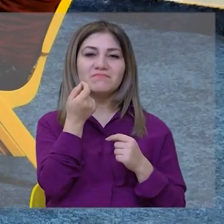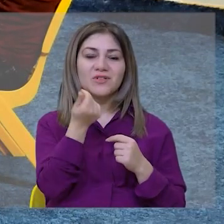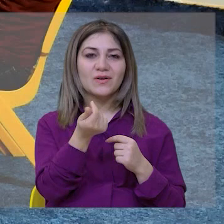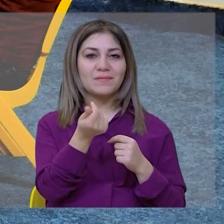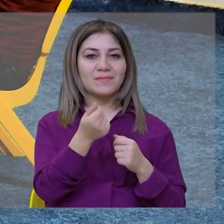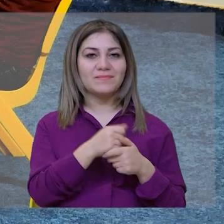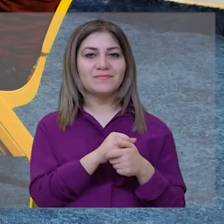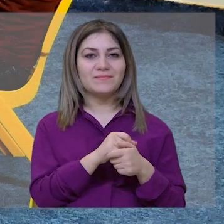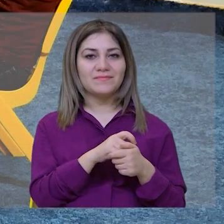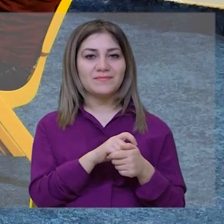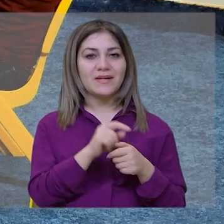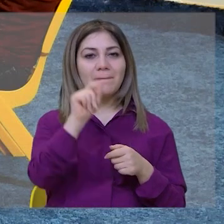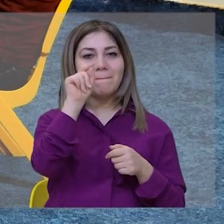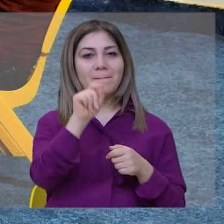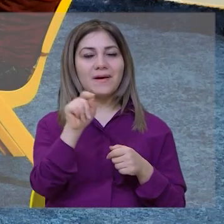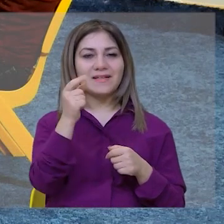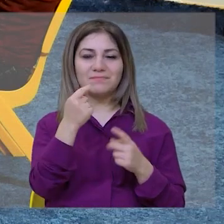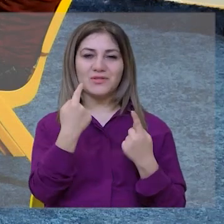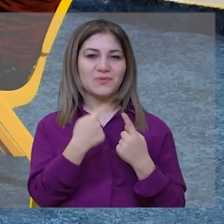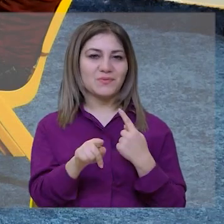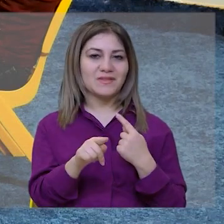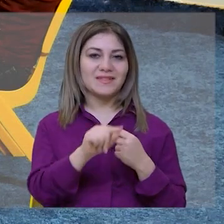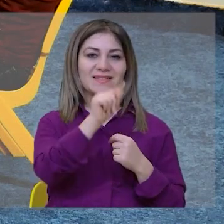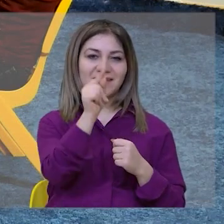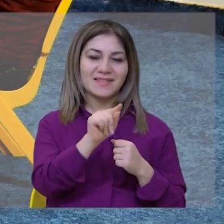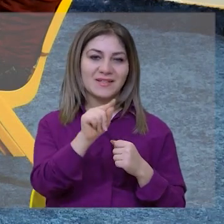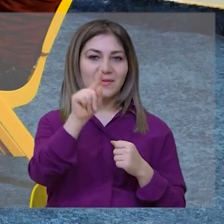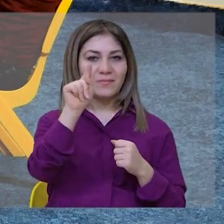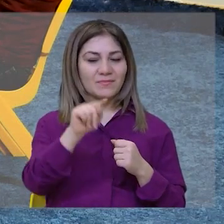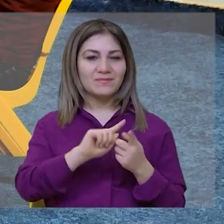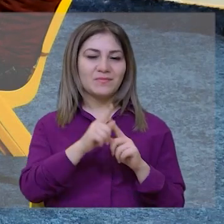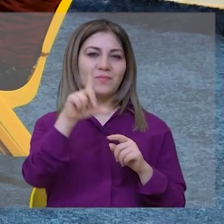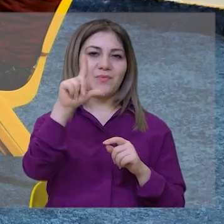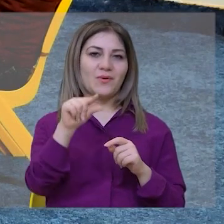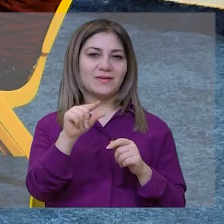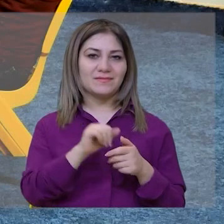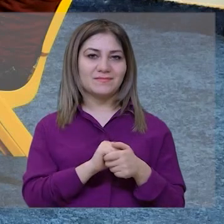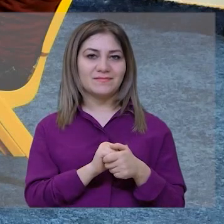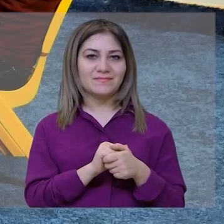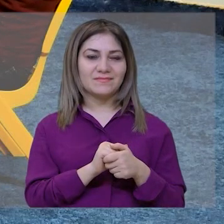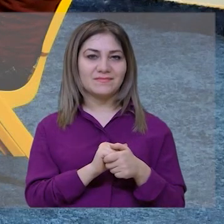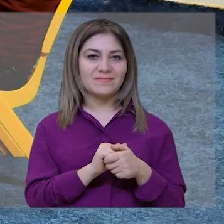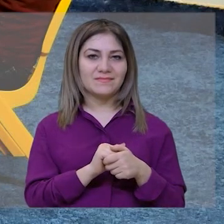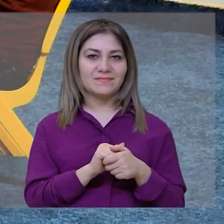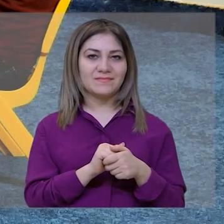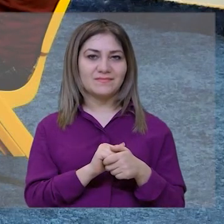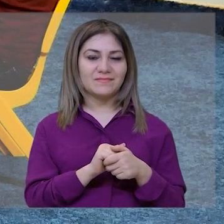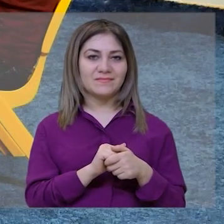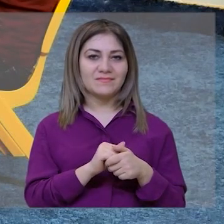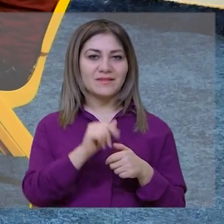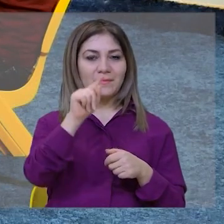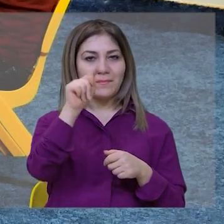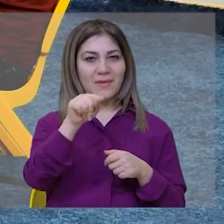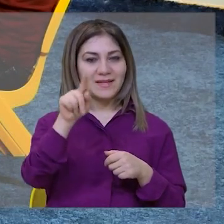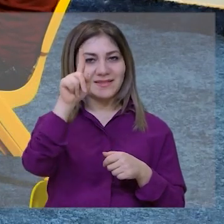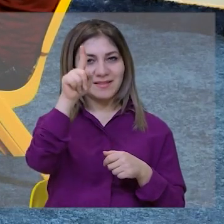փոքրիկ մասնիկով, երբ չեք գրում այս մասնիկը, լինում է փոքրատառ։ Եկեք, մասնիկ,